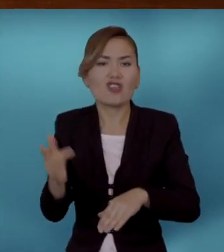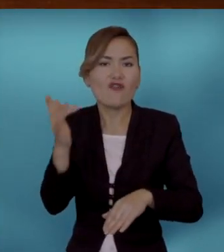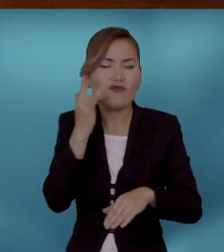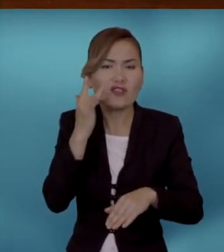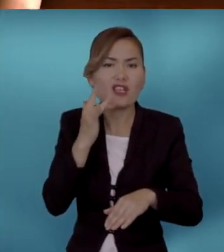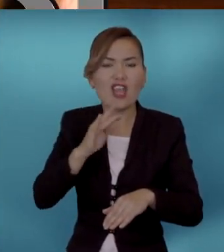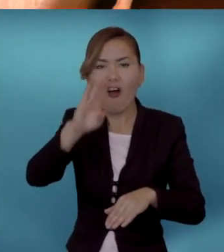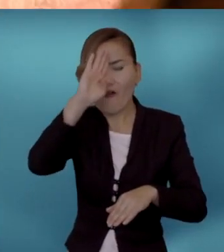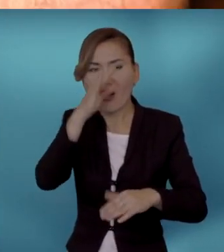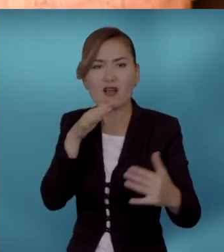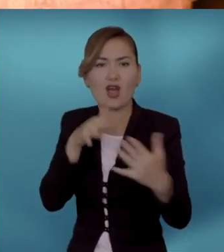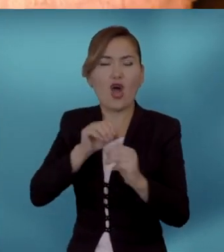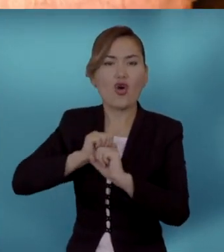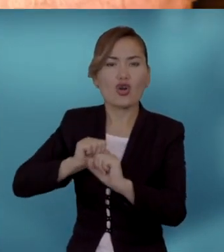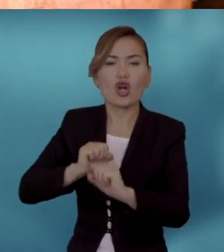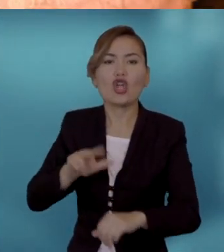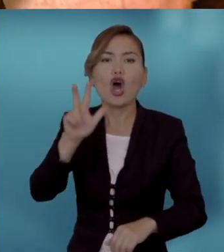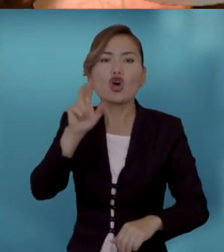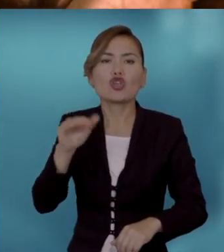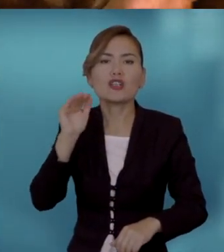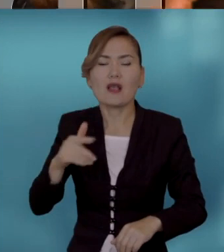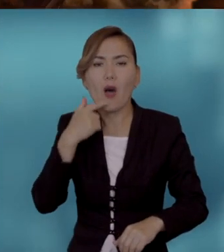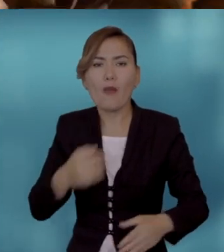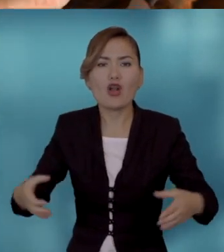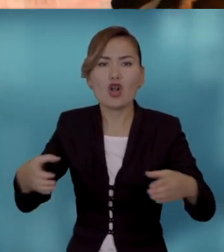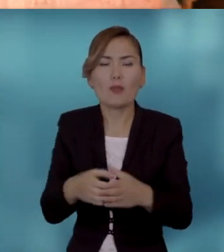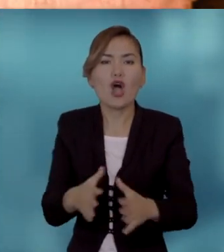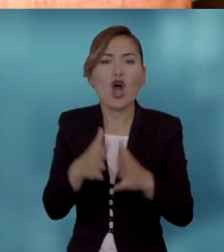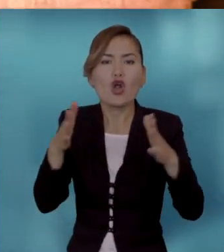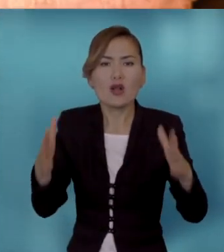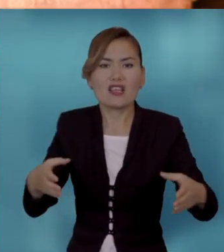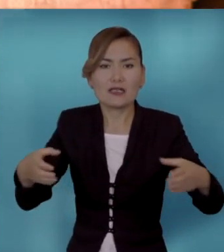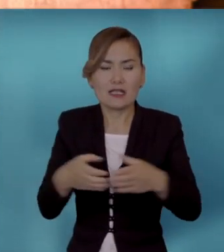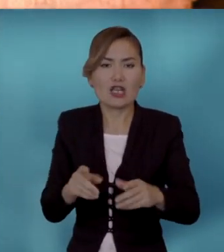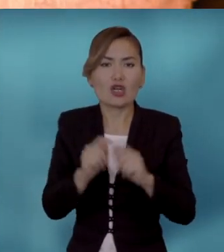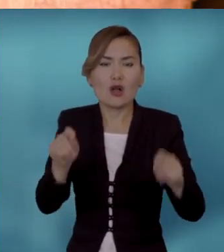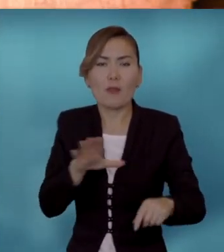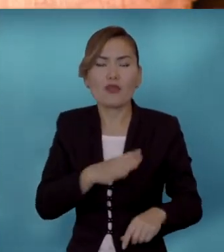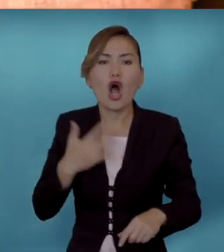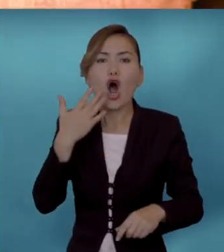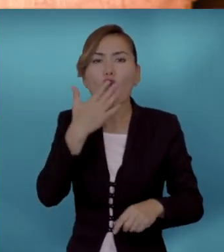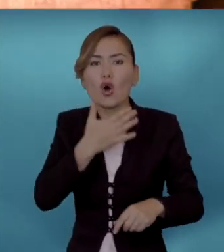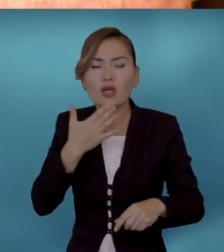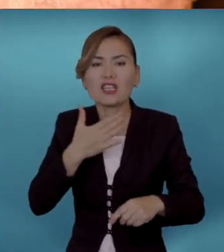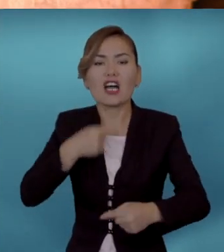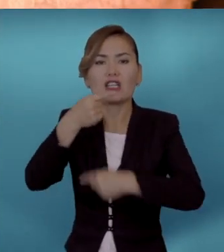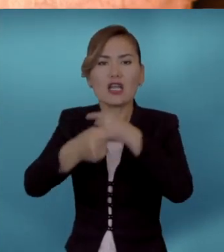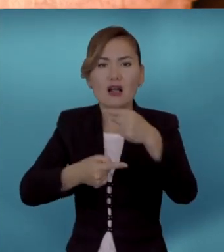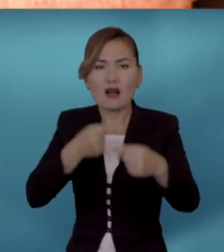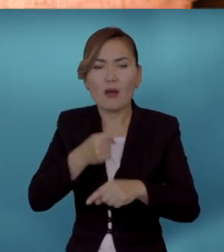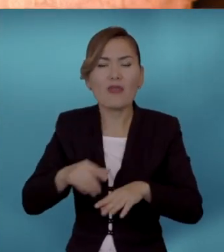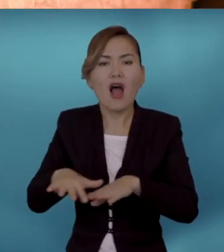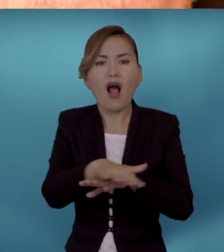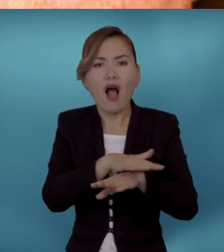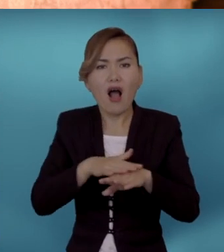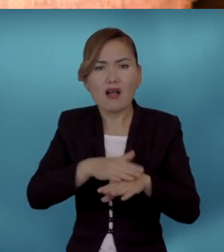заңы, қылмыс заңы, әскери заң, елшілік жоралары және жұртшылық заңы. Мемлекеттегі